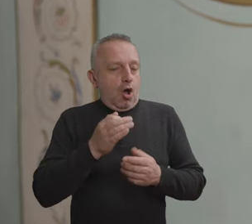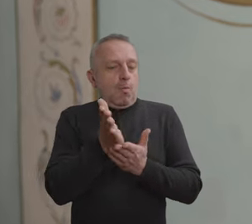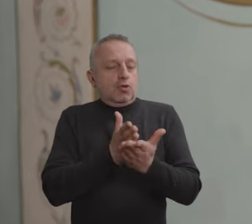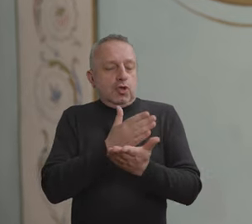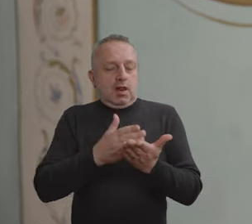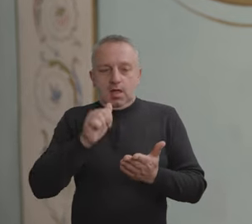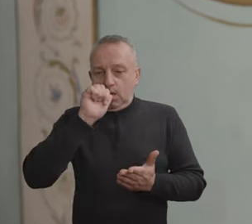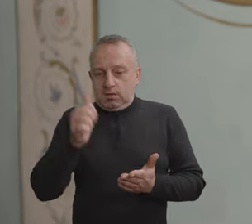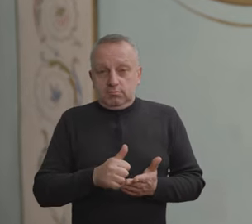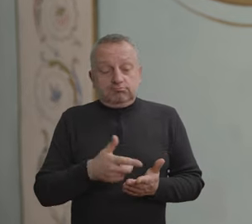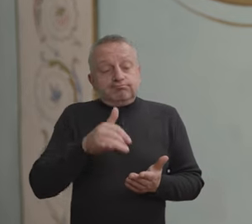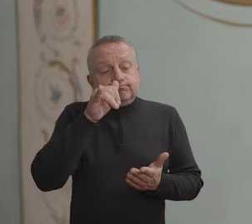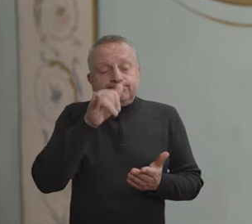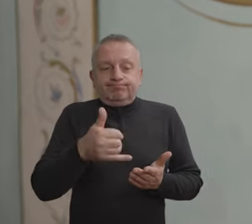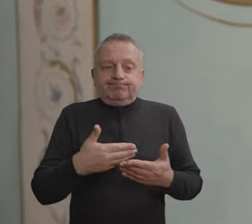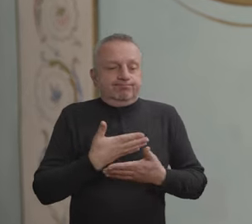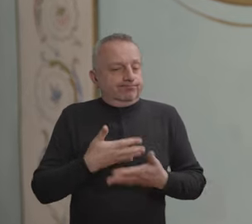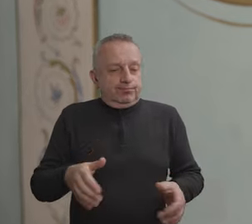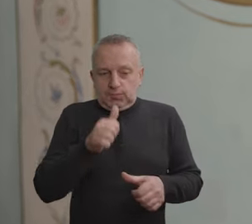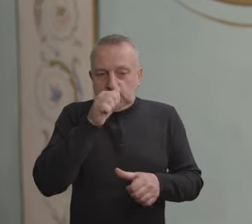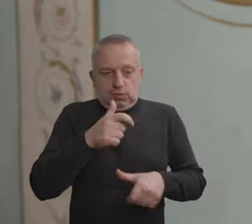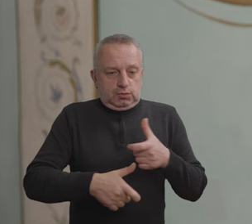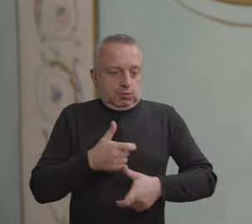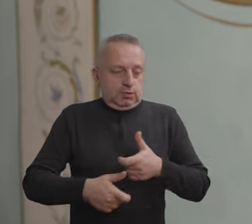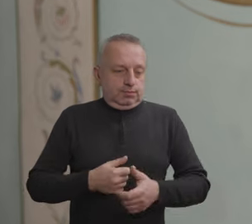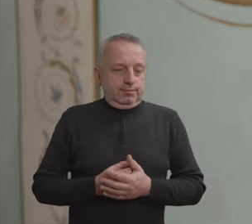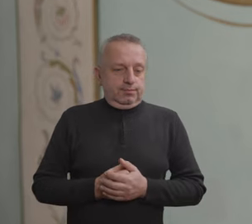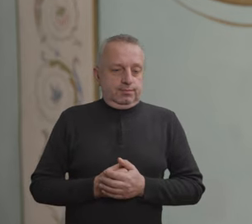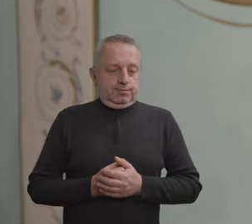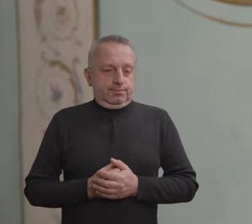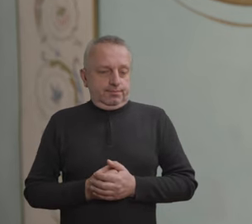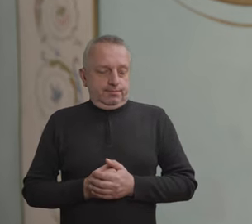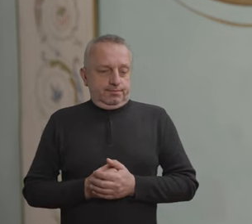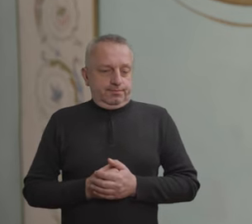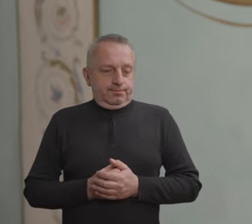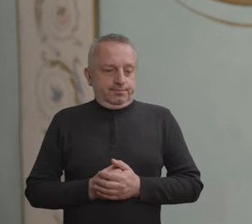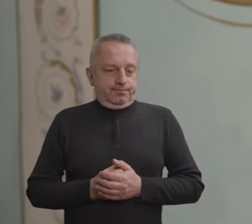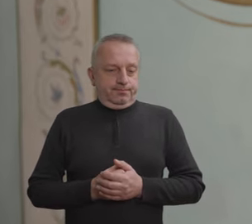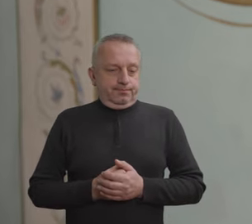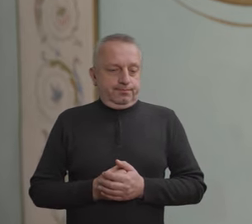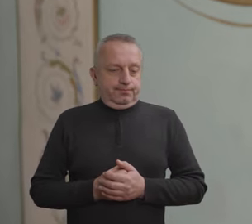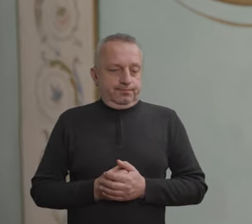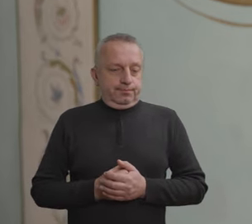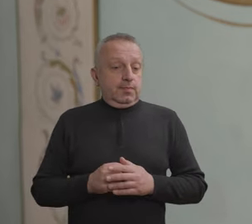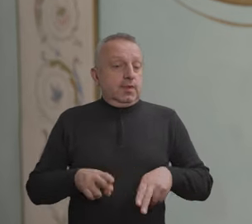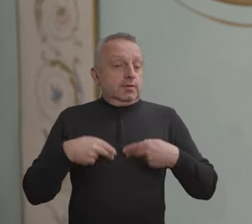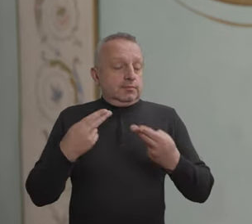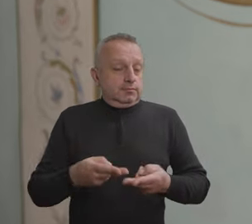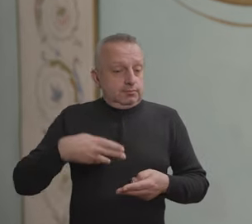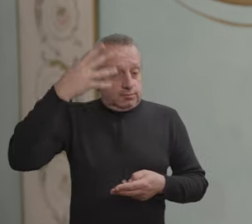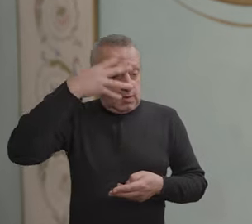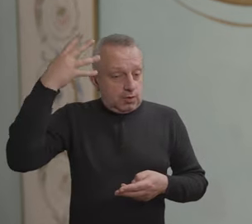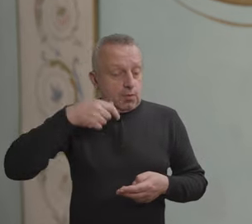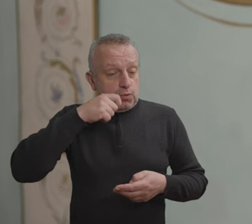podziale Europy. Niestety w tych rozmowach również brały udział Wielka Brytania i Francja. Następnie